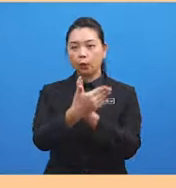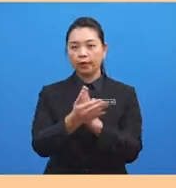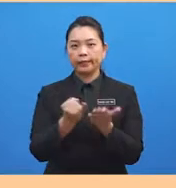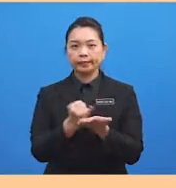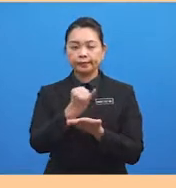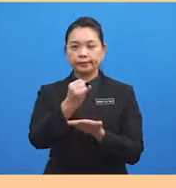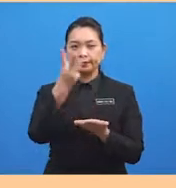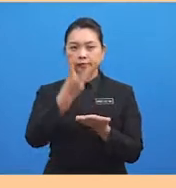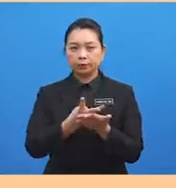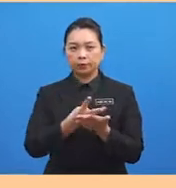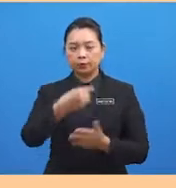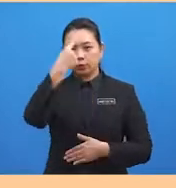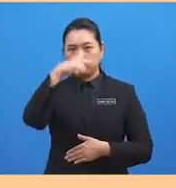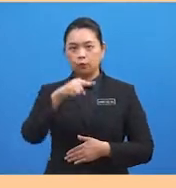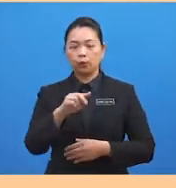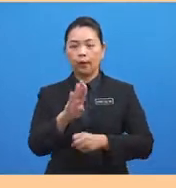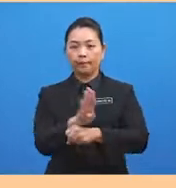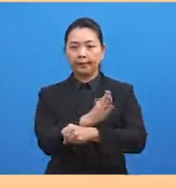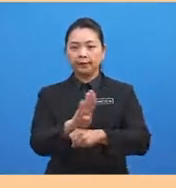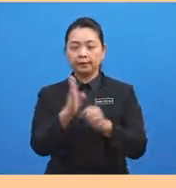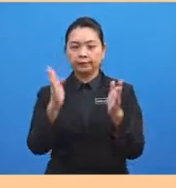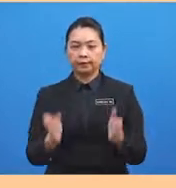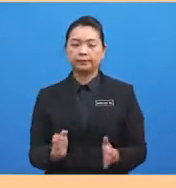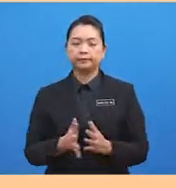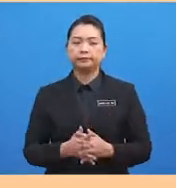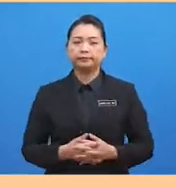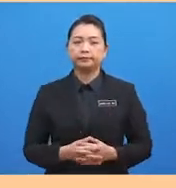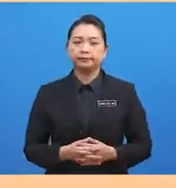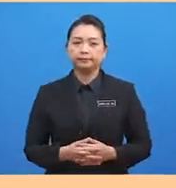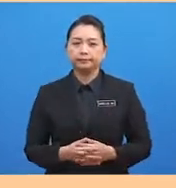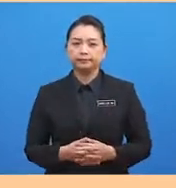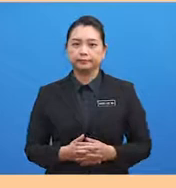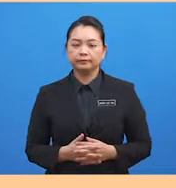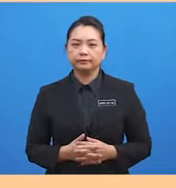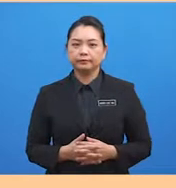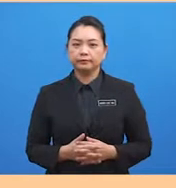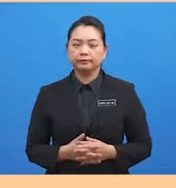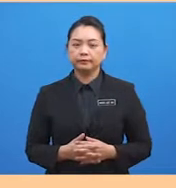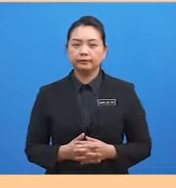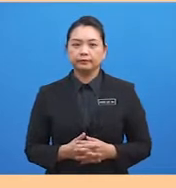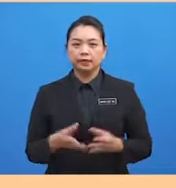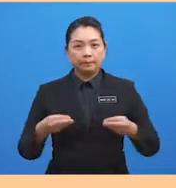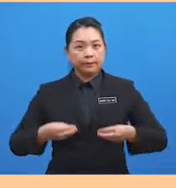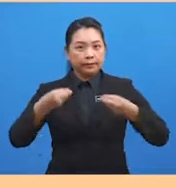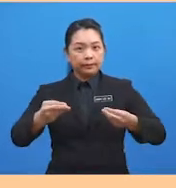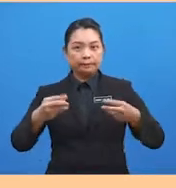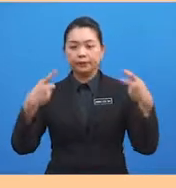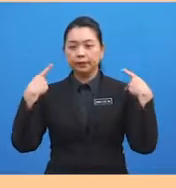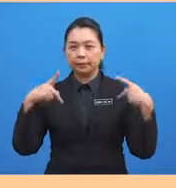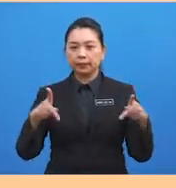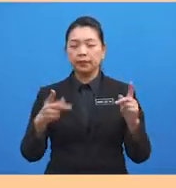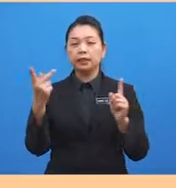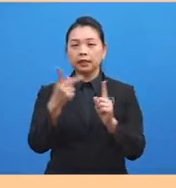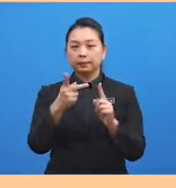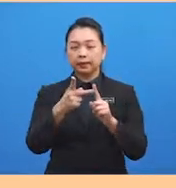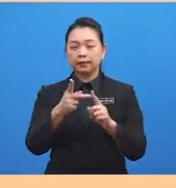institusi kewangan untuk peniaga. Kemudahan ini memberikan peluang